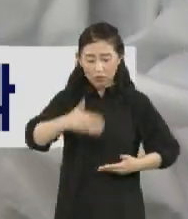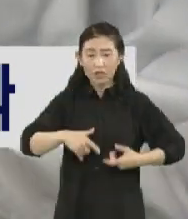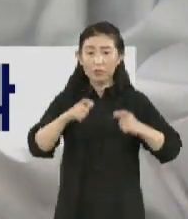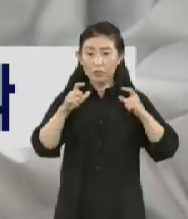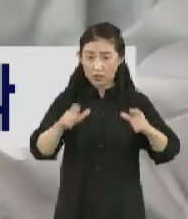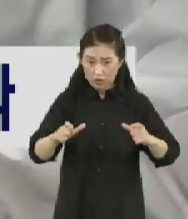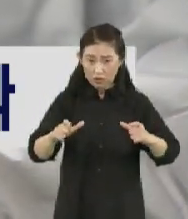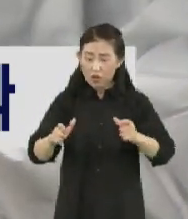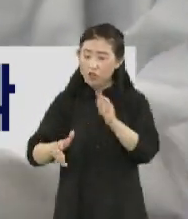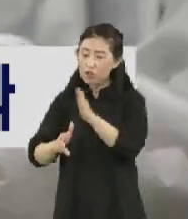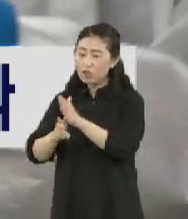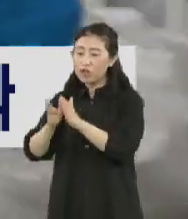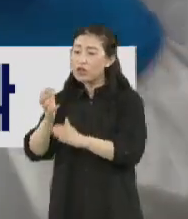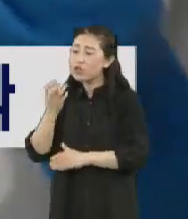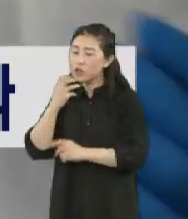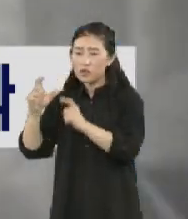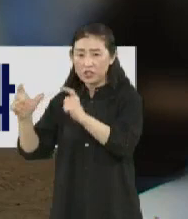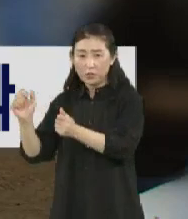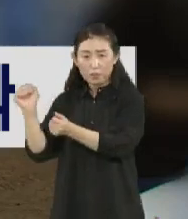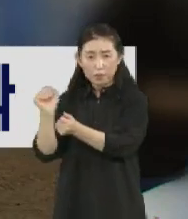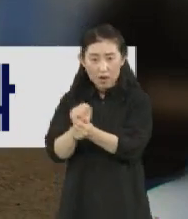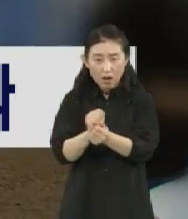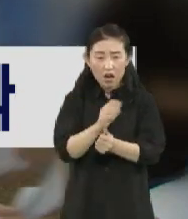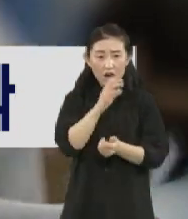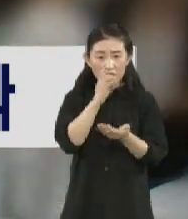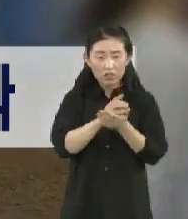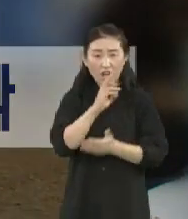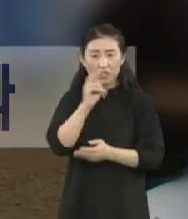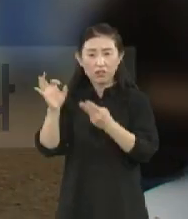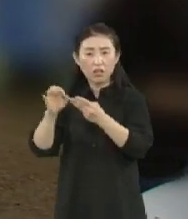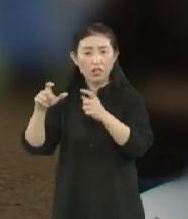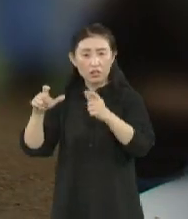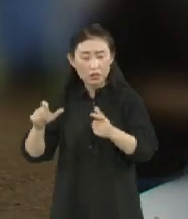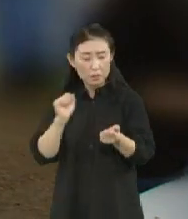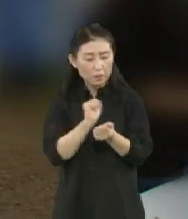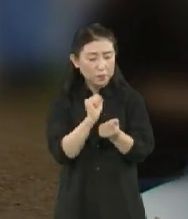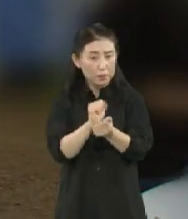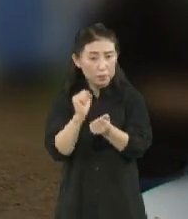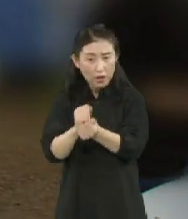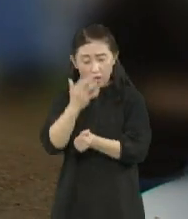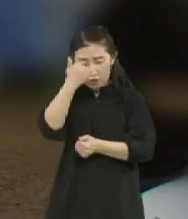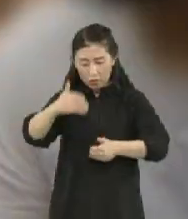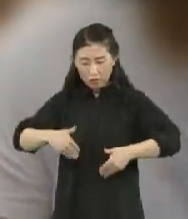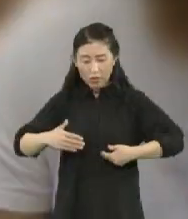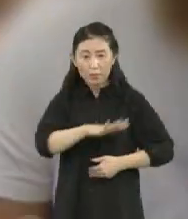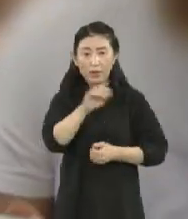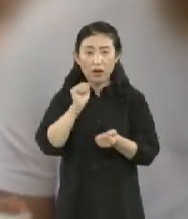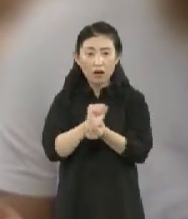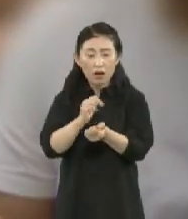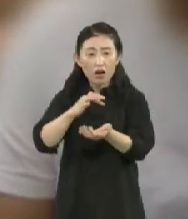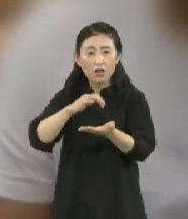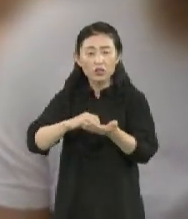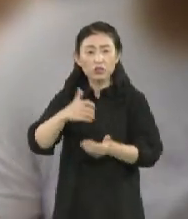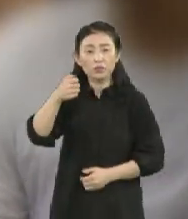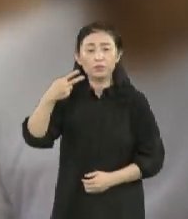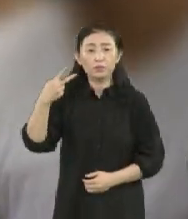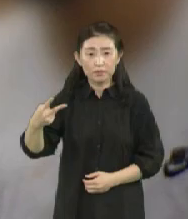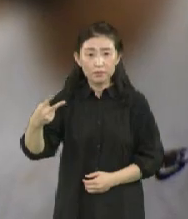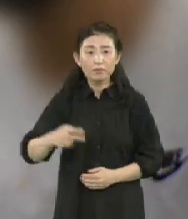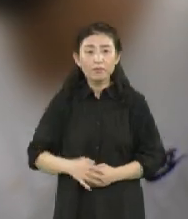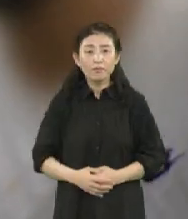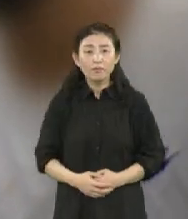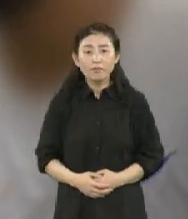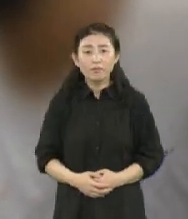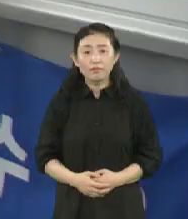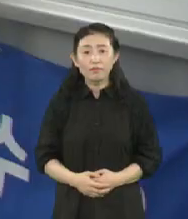충남에서 수도권 확진 자 접촉자 등 천안과 아산 태안 등에서 확진 자가 잇따르면서 오늘하루 52명의 확진